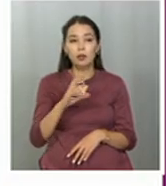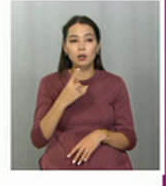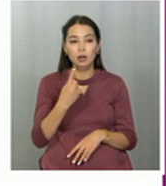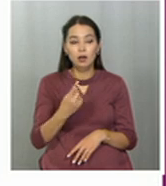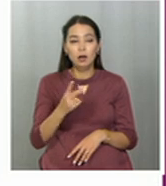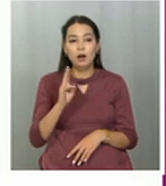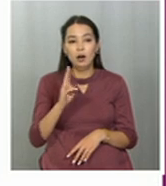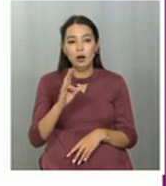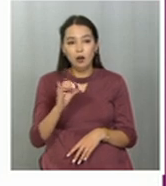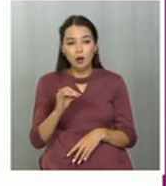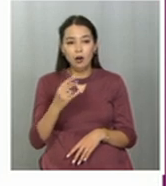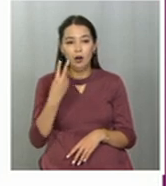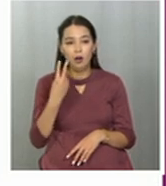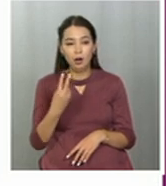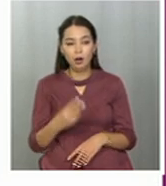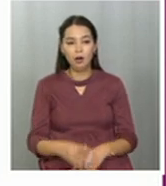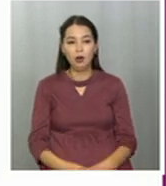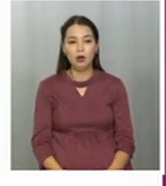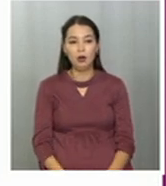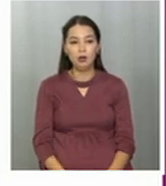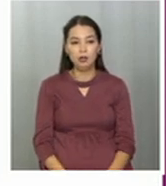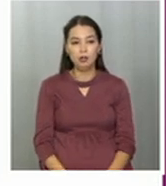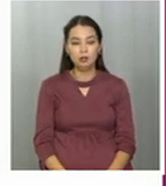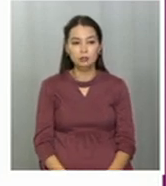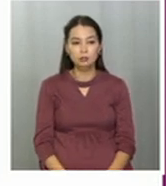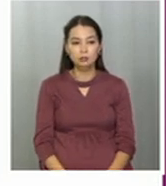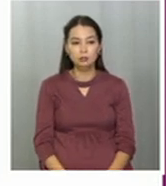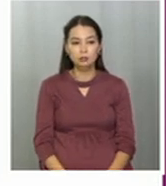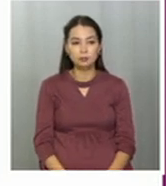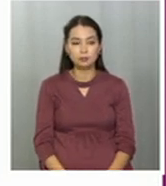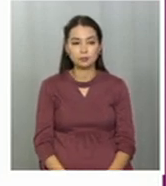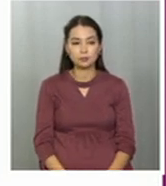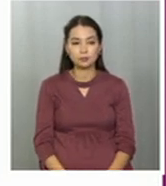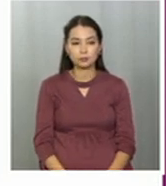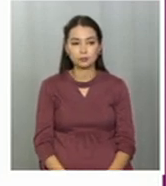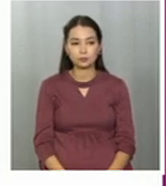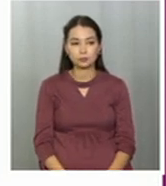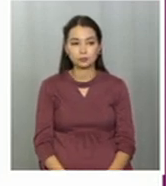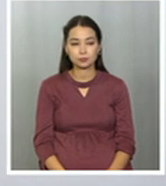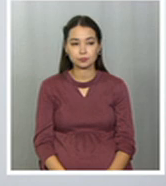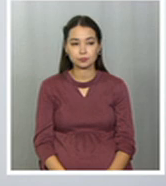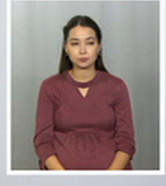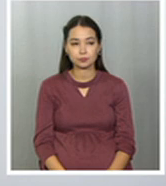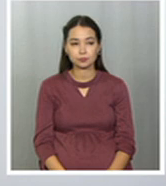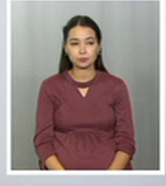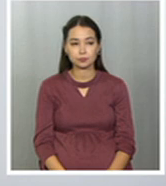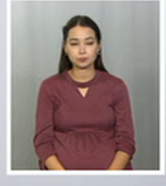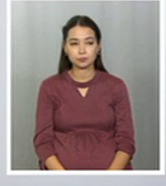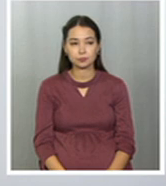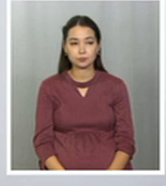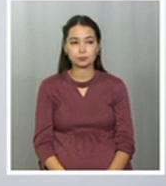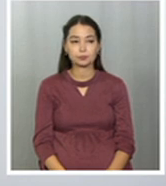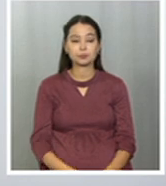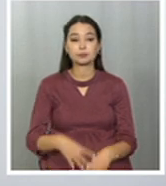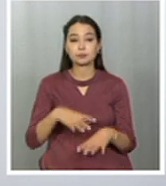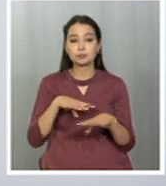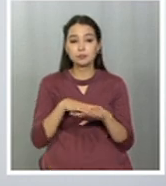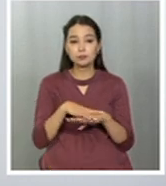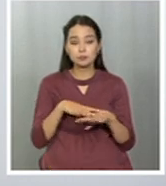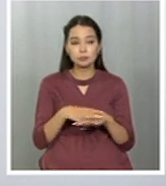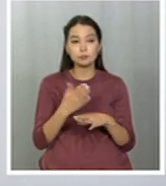санымыз B1 көбейтілген Q-дің квадраты. Осы кестені пайдаланып, арифметикалық